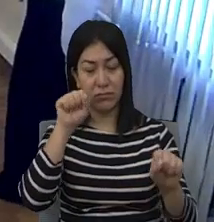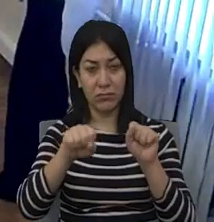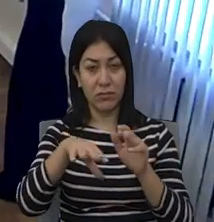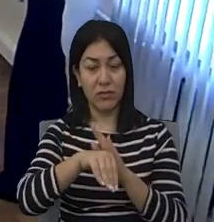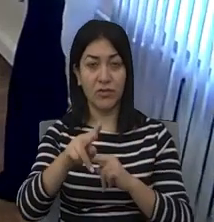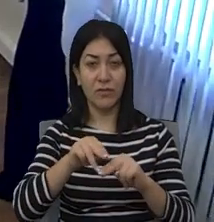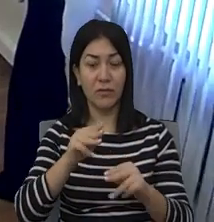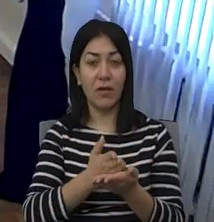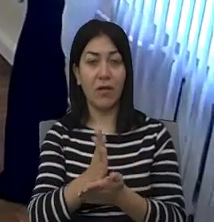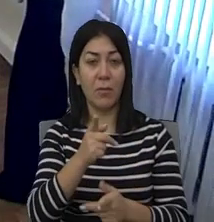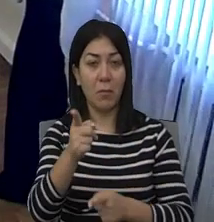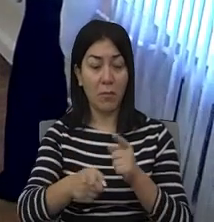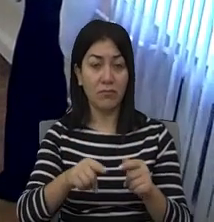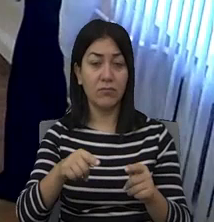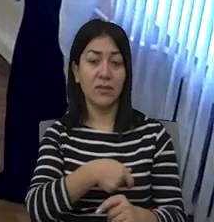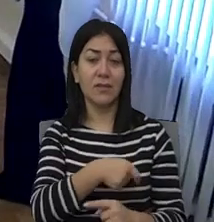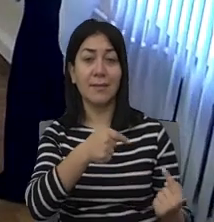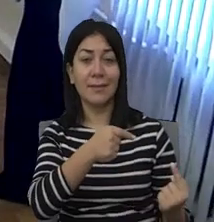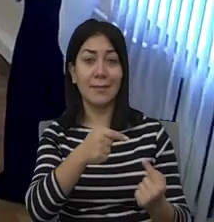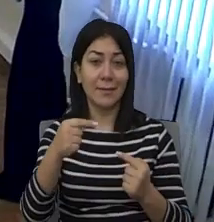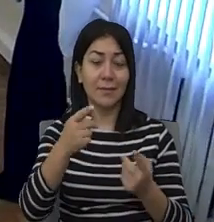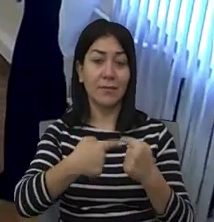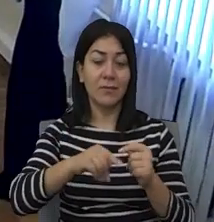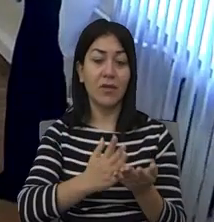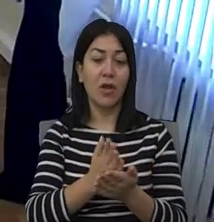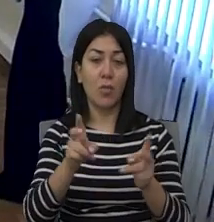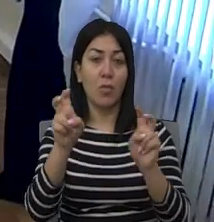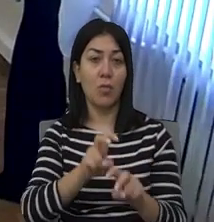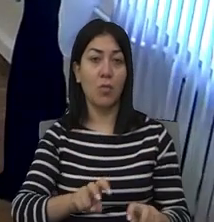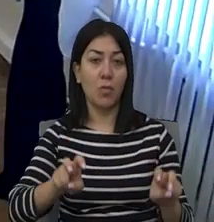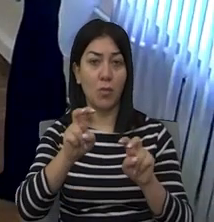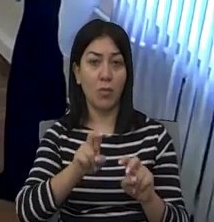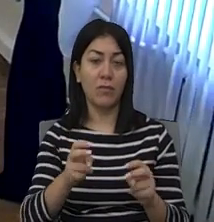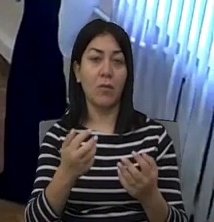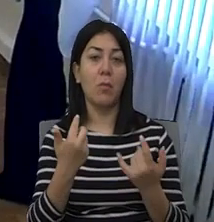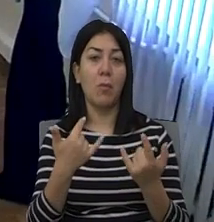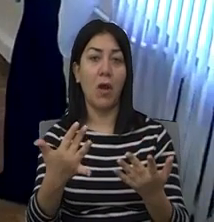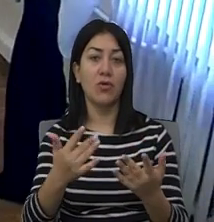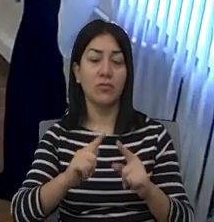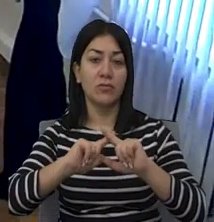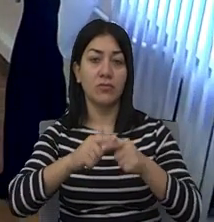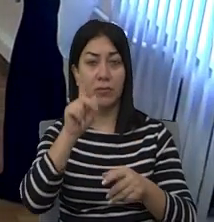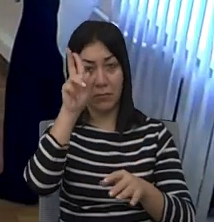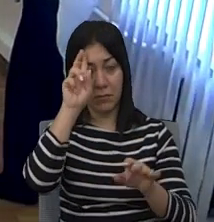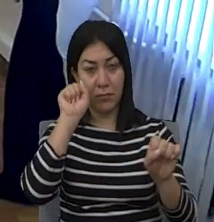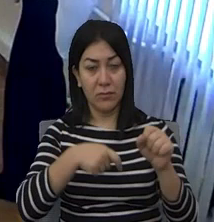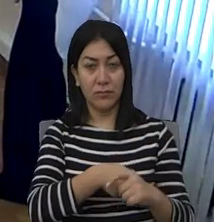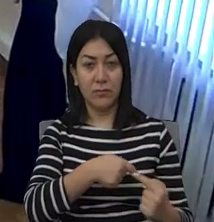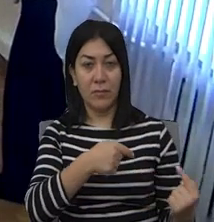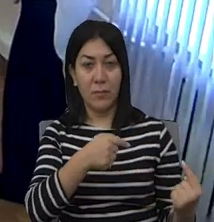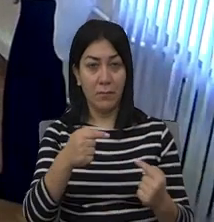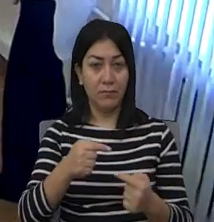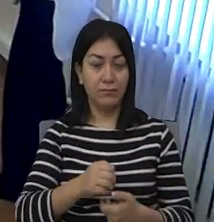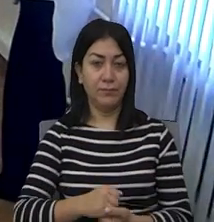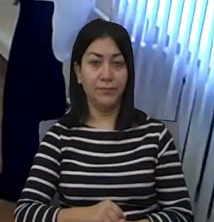ընդդիմության շարքերում նրանք քննության են առնում այդ քաղաքականությունը եւ հաշվետվություն պահանջում կառավարությունից. And if they are to